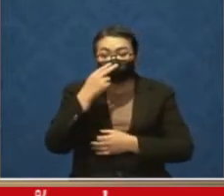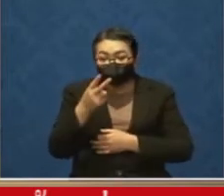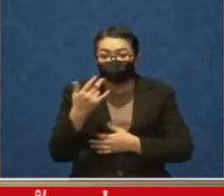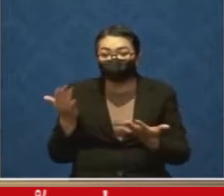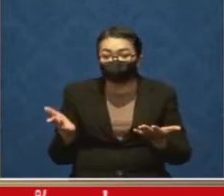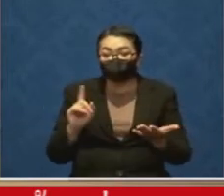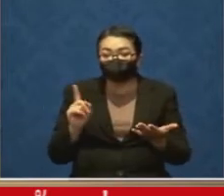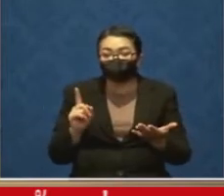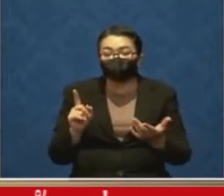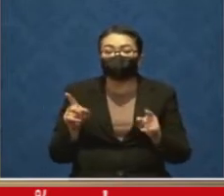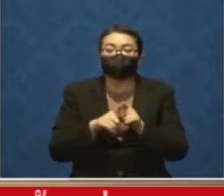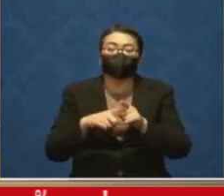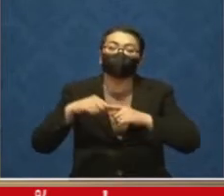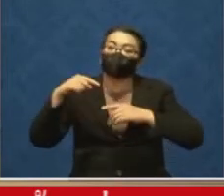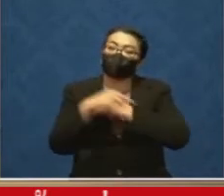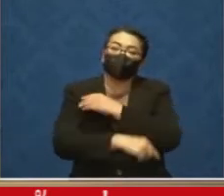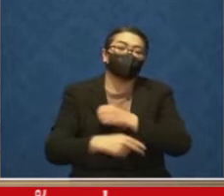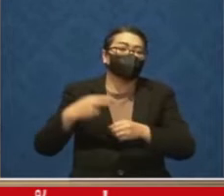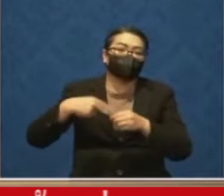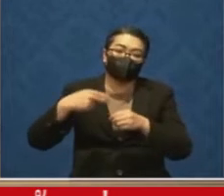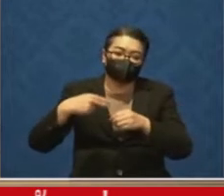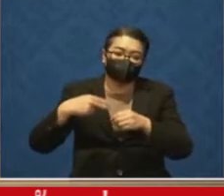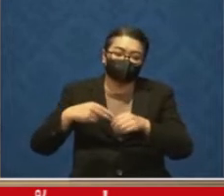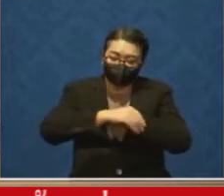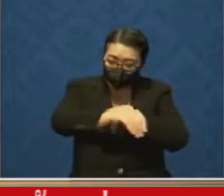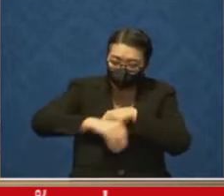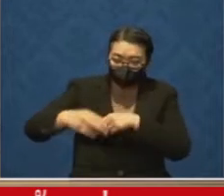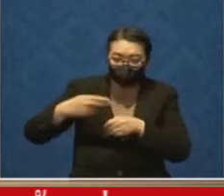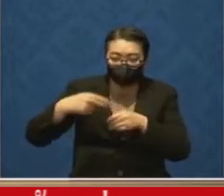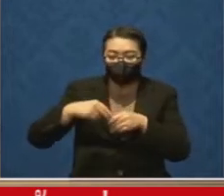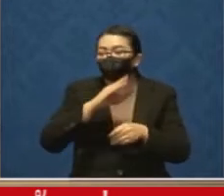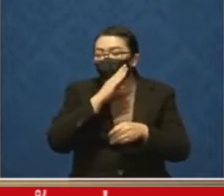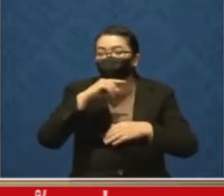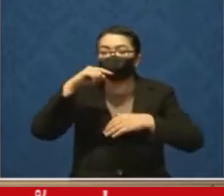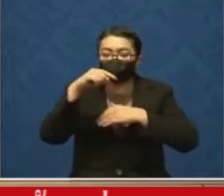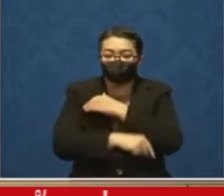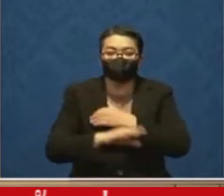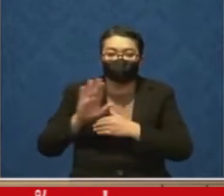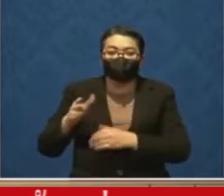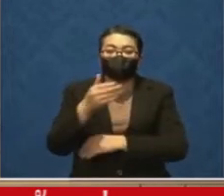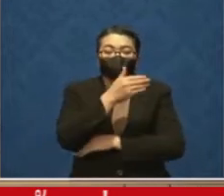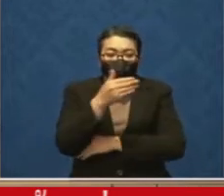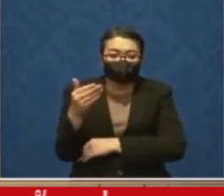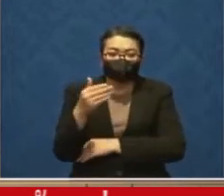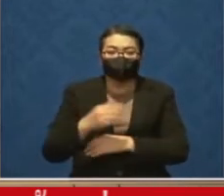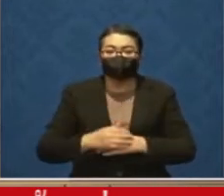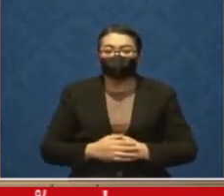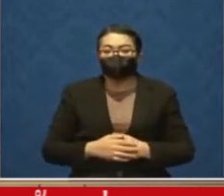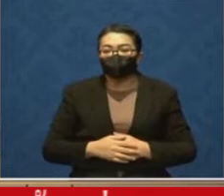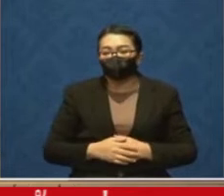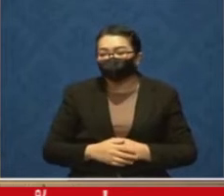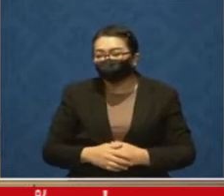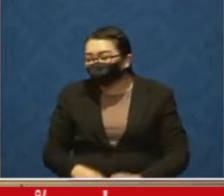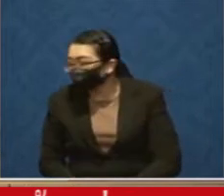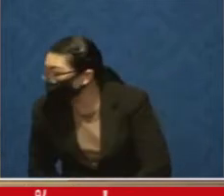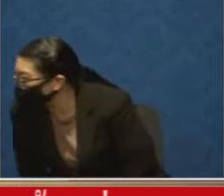ประทานจะเห็นนะครั่าอันนี้ครั เป็นการโกงน้มนเถื่อนเครอขายน้มันเถื่อนนานาชาติครับขออนุญาิทประทาน